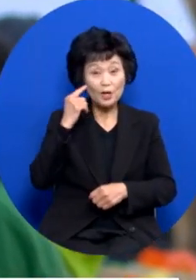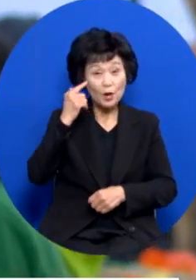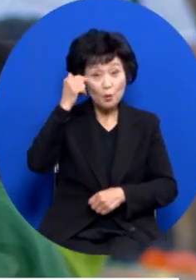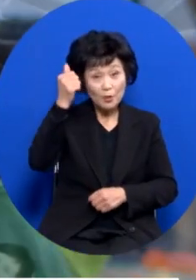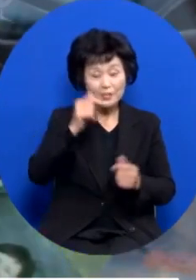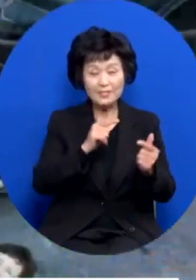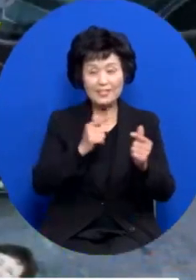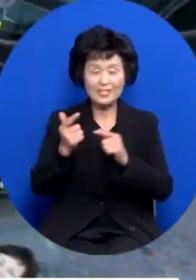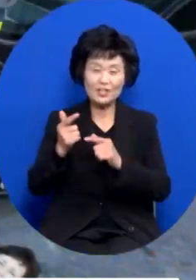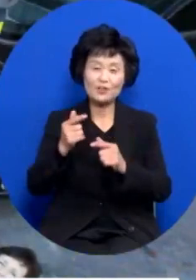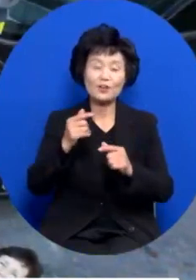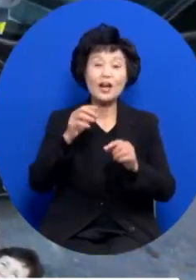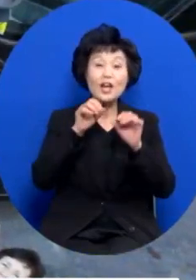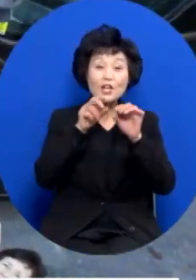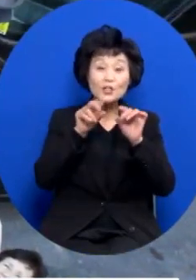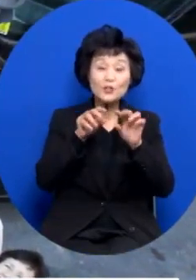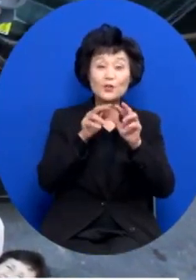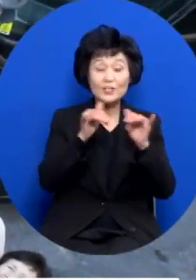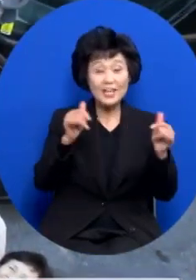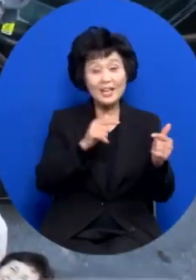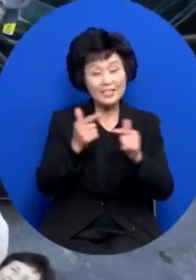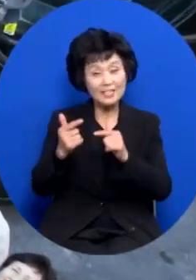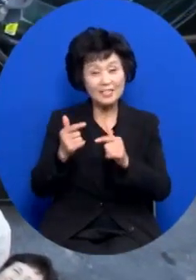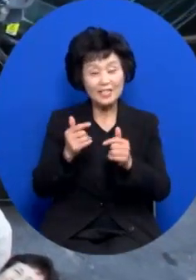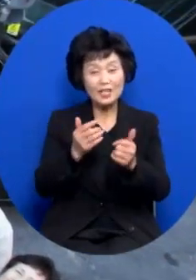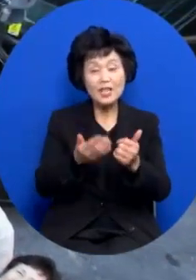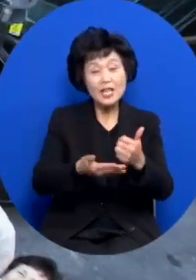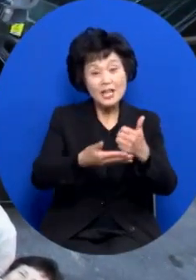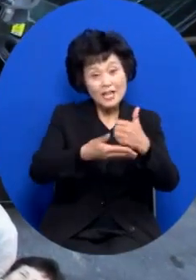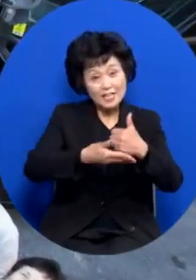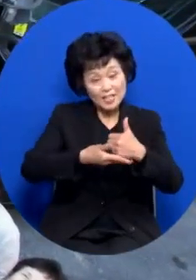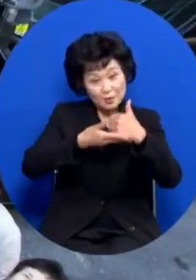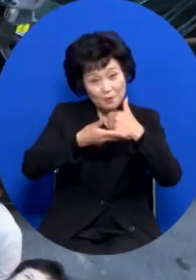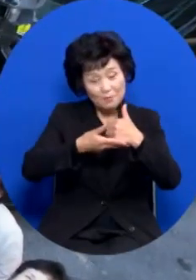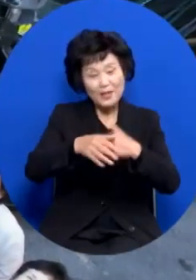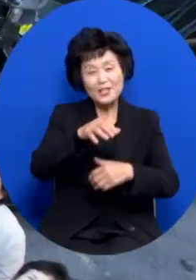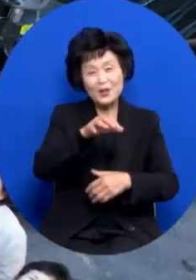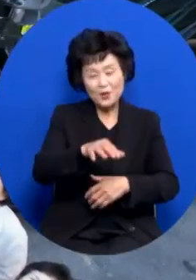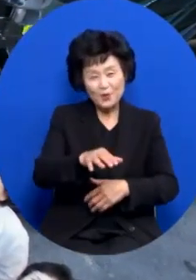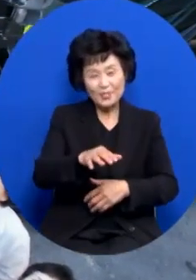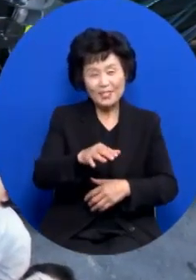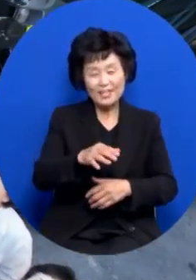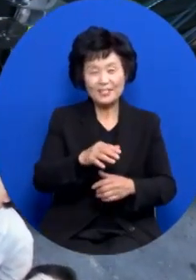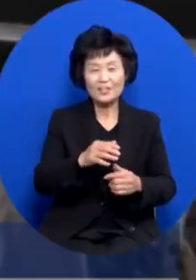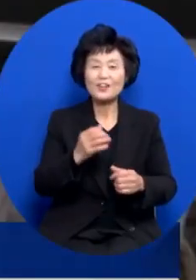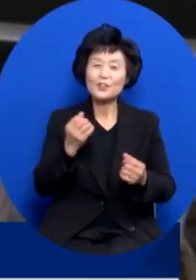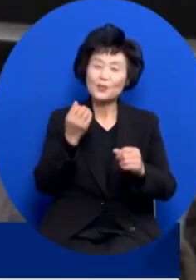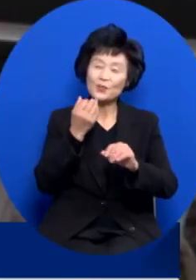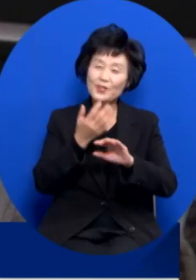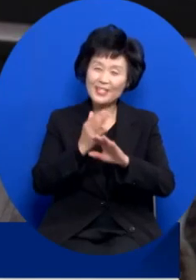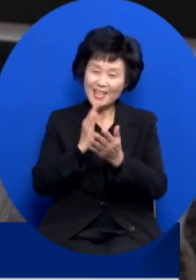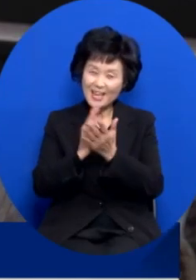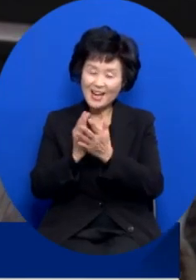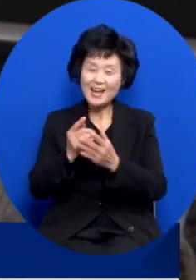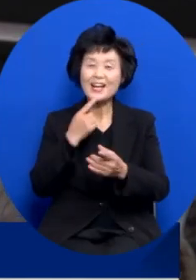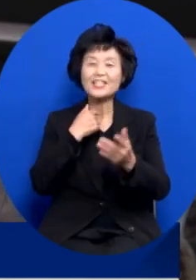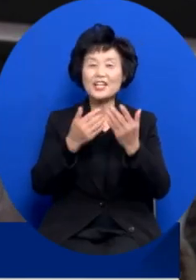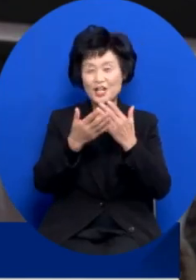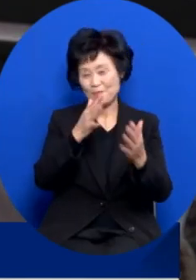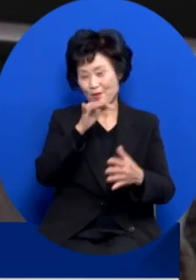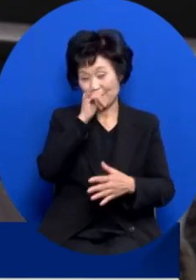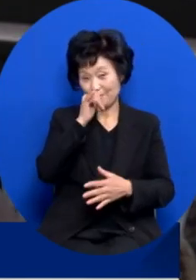선교사들은 섬김 받는 자리에서 진정한 회복을 경험할 수 있었습니다. 제가 초등학교 때 소풍을